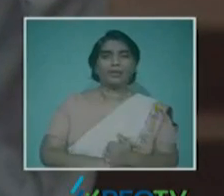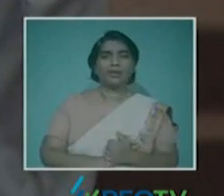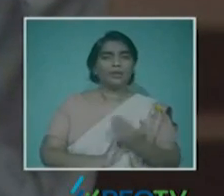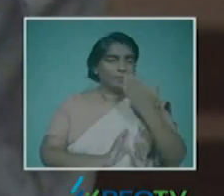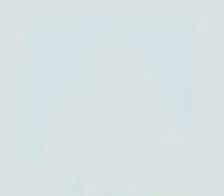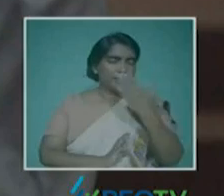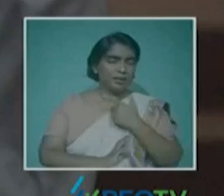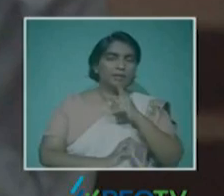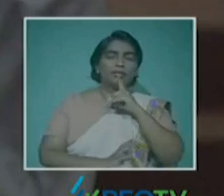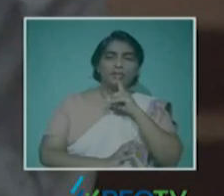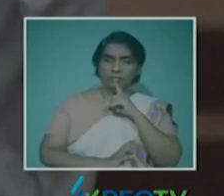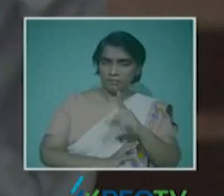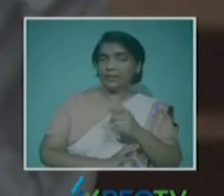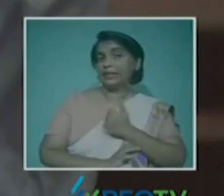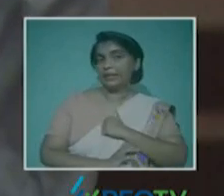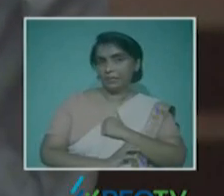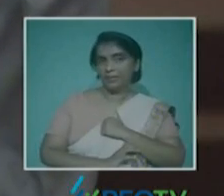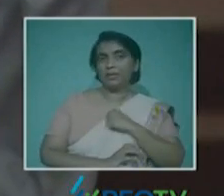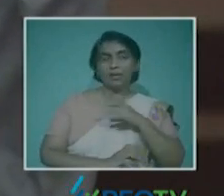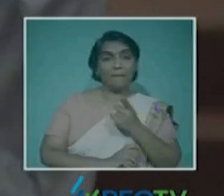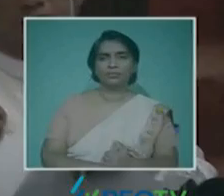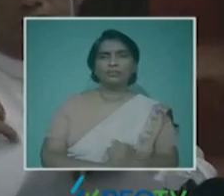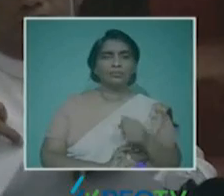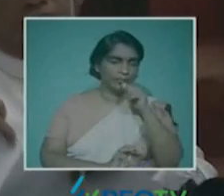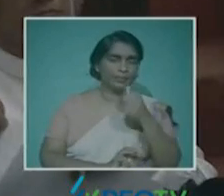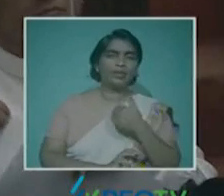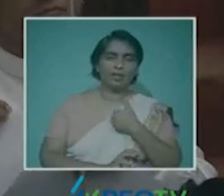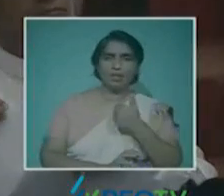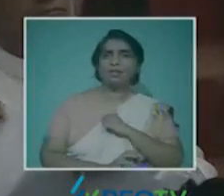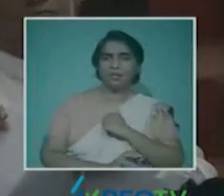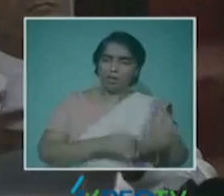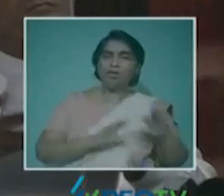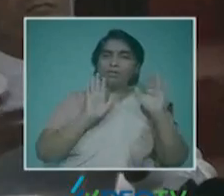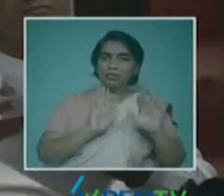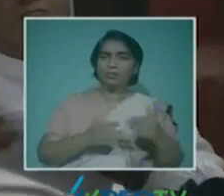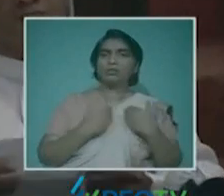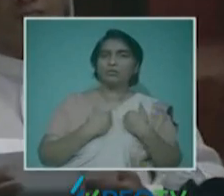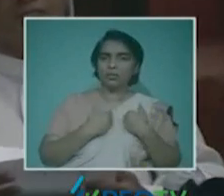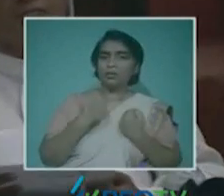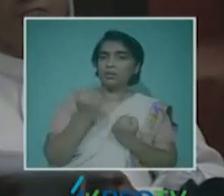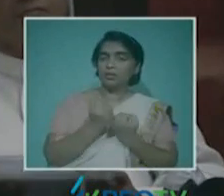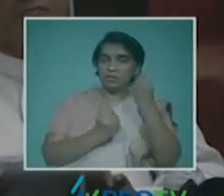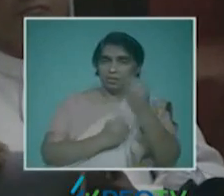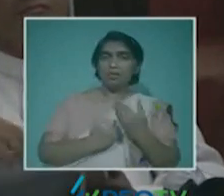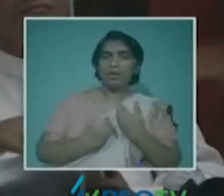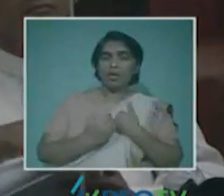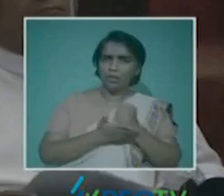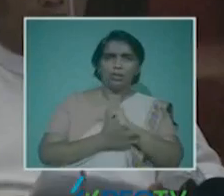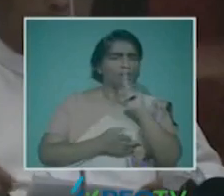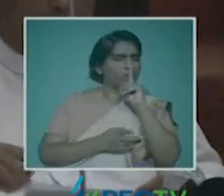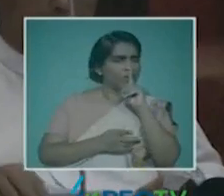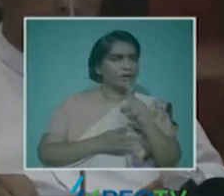කාර්මික ඉල්ලනු කැමැත්තෙනි කියලා. ඒක මේ තර්ජනයක්වත් එහෙම කන්නේ අපි කැමැති ආණ්ඩුවේ සහයෝගය දෙන්න. අපි සහයෝගය දෙන්න අපි ඉල්ලන ලියකියවිලි දෙන්න